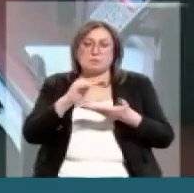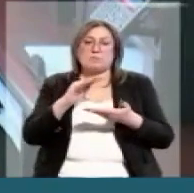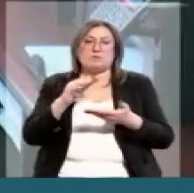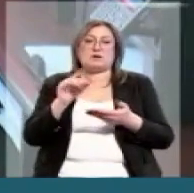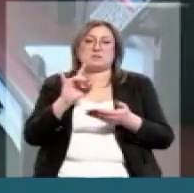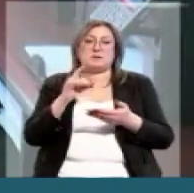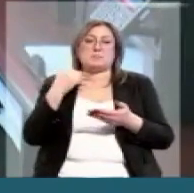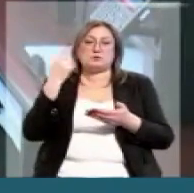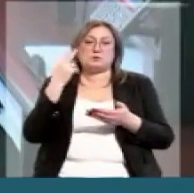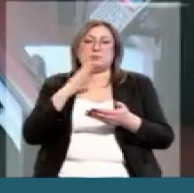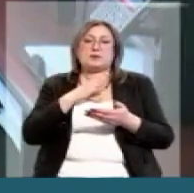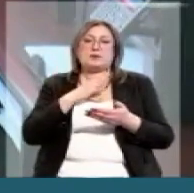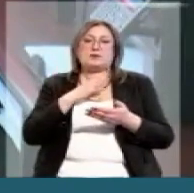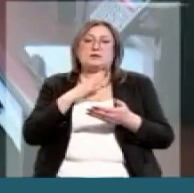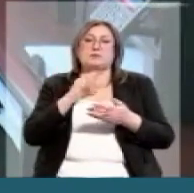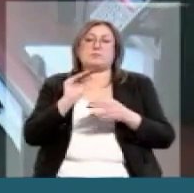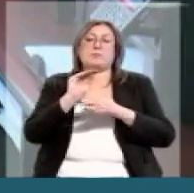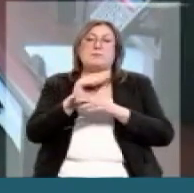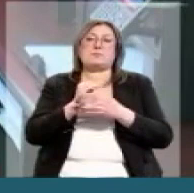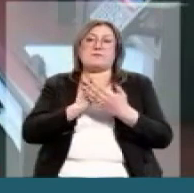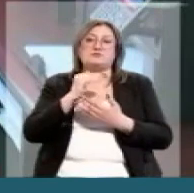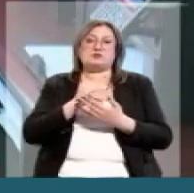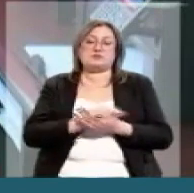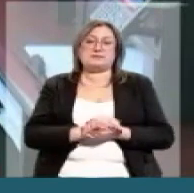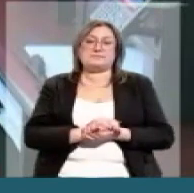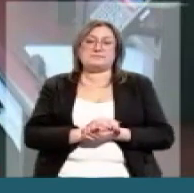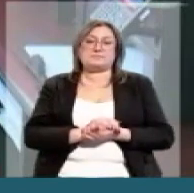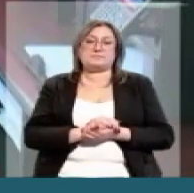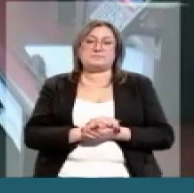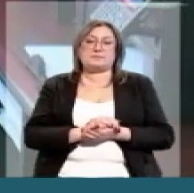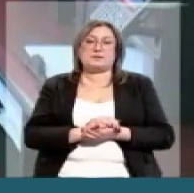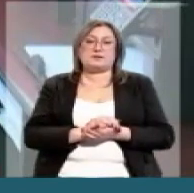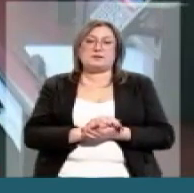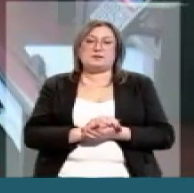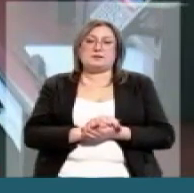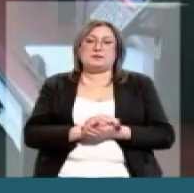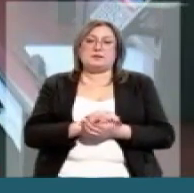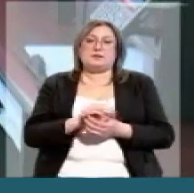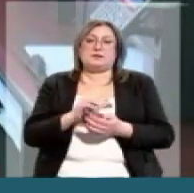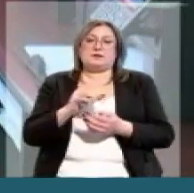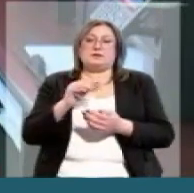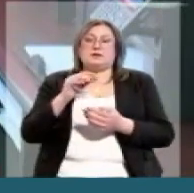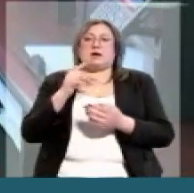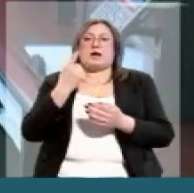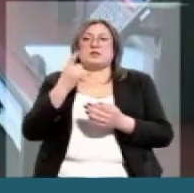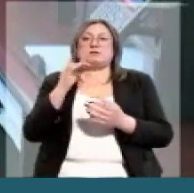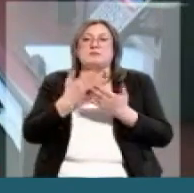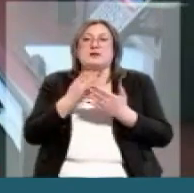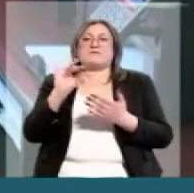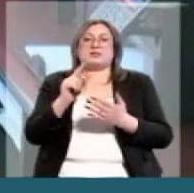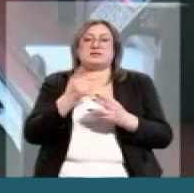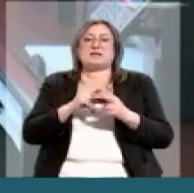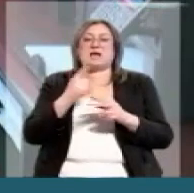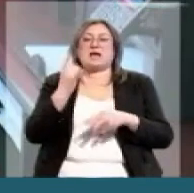показателя, размеры наших пособий были повышены. То, что касается вот одного из видов пособия,